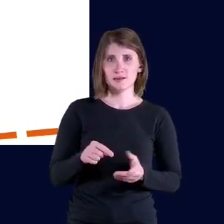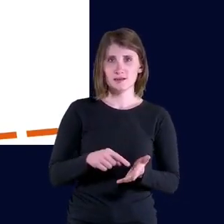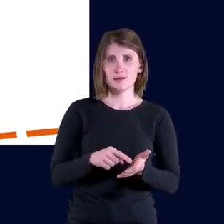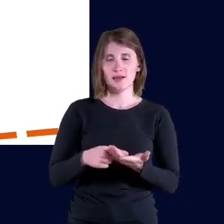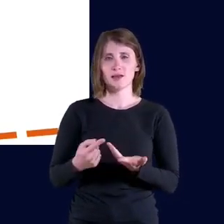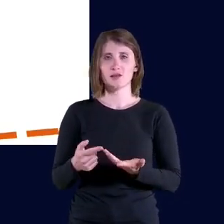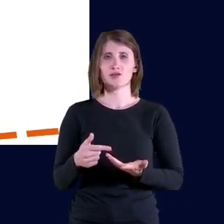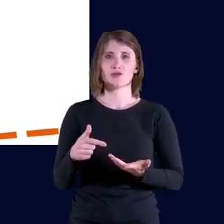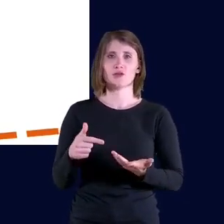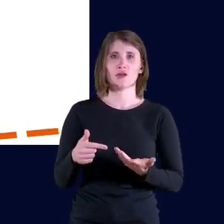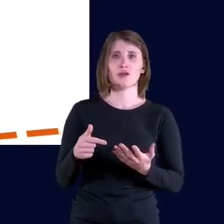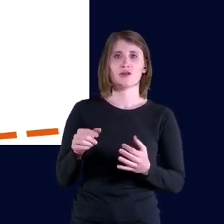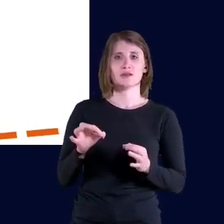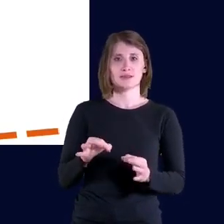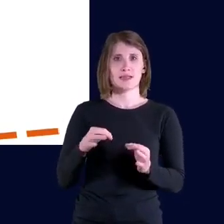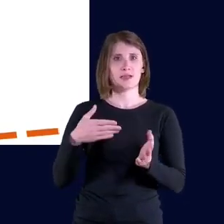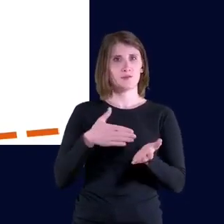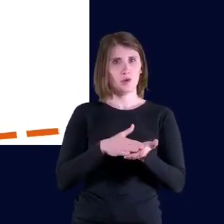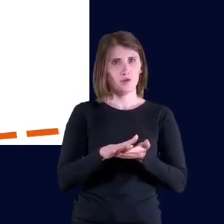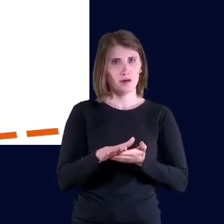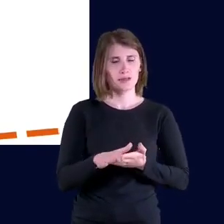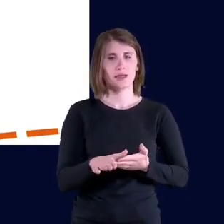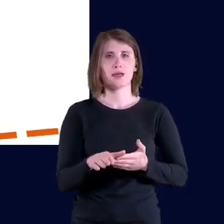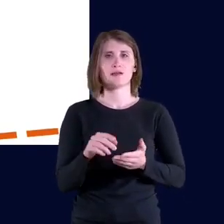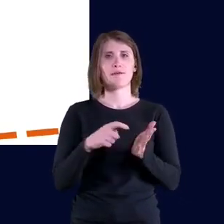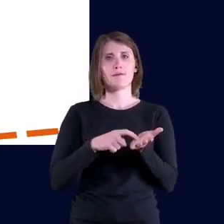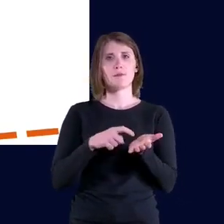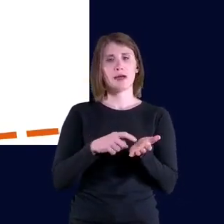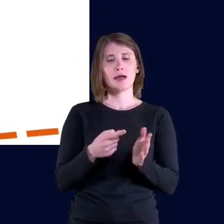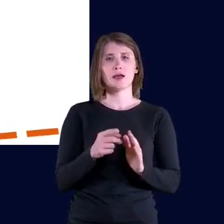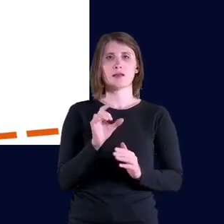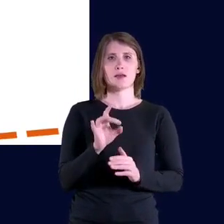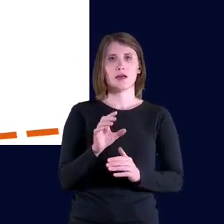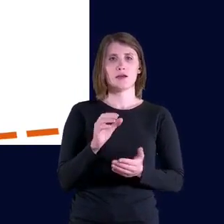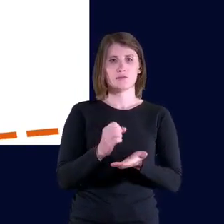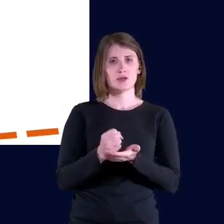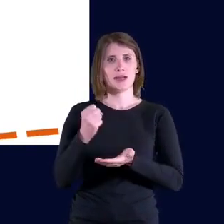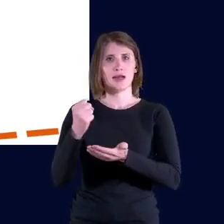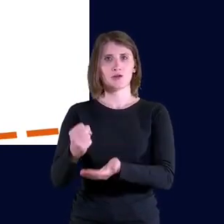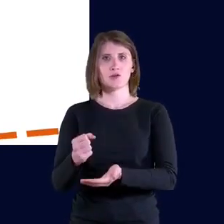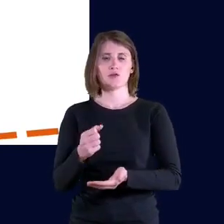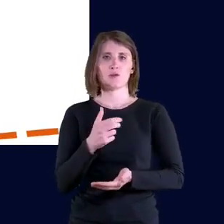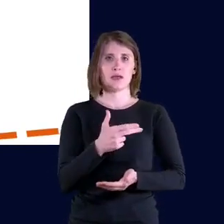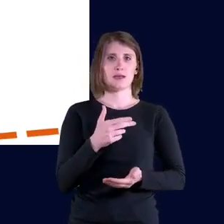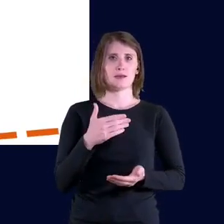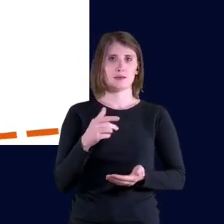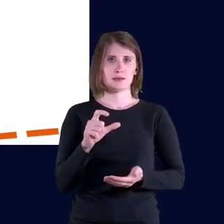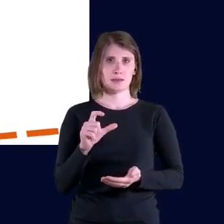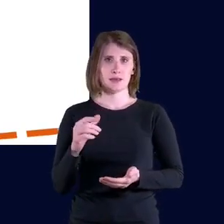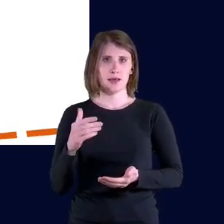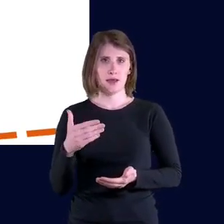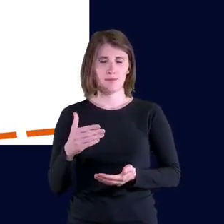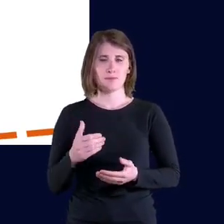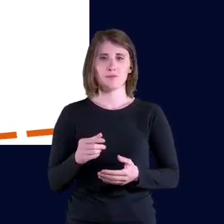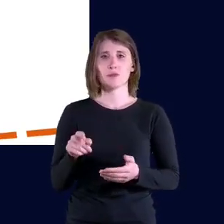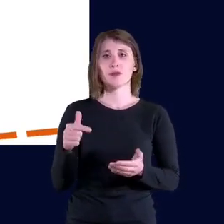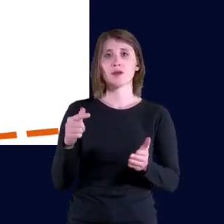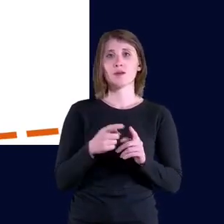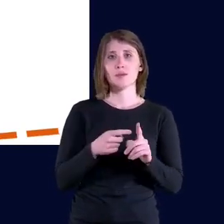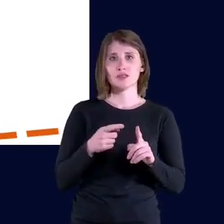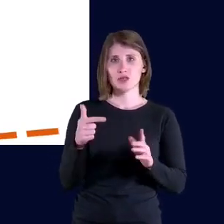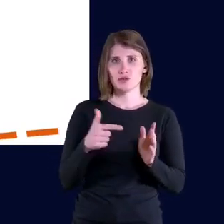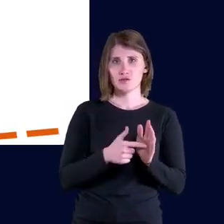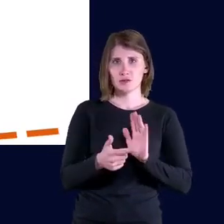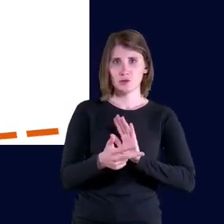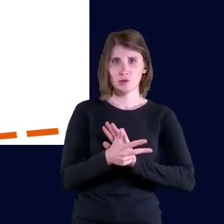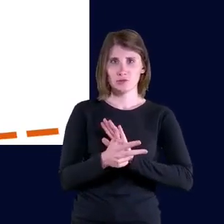obecnie wprowadza jak wymogach grantowych ntnu i w październiku właśnie 2018